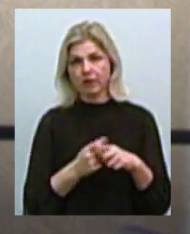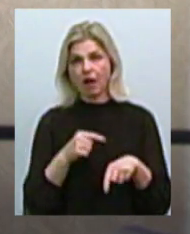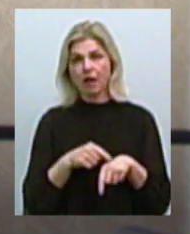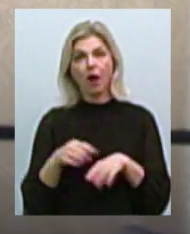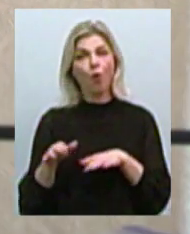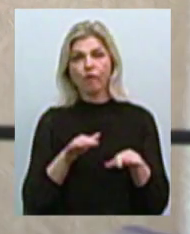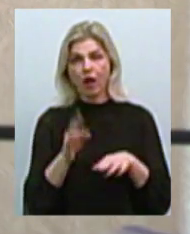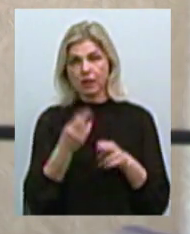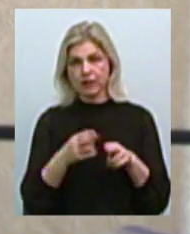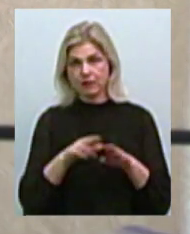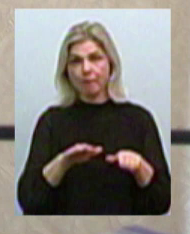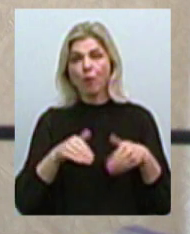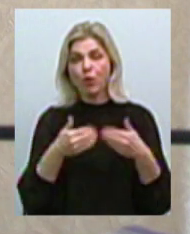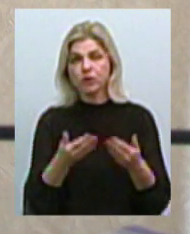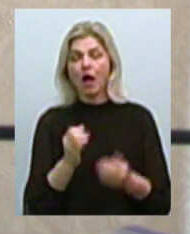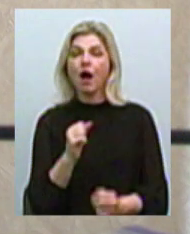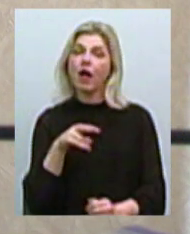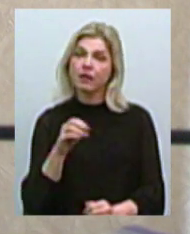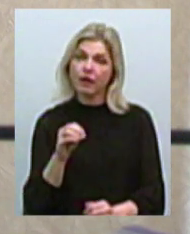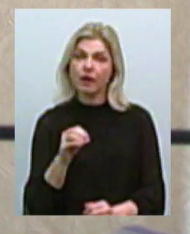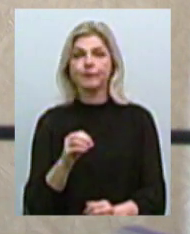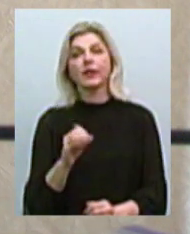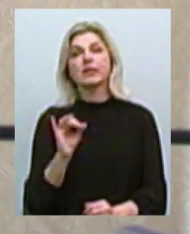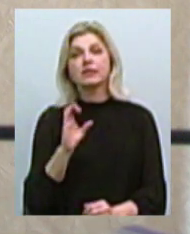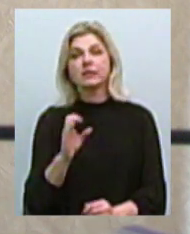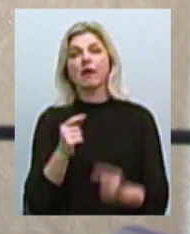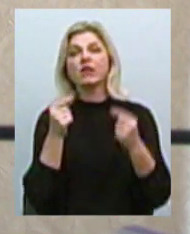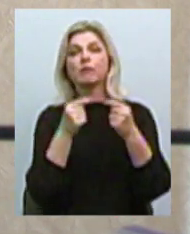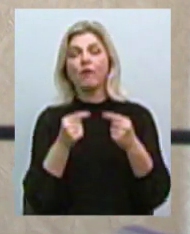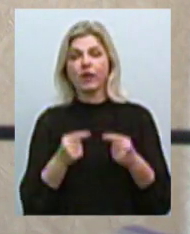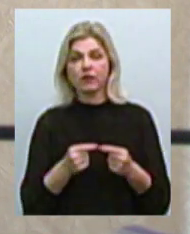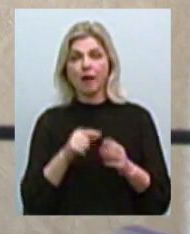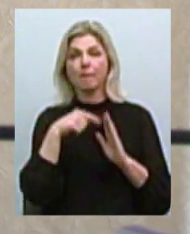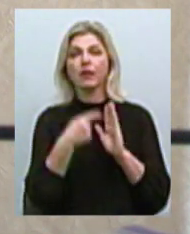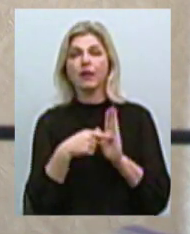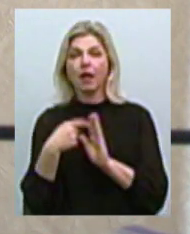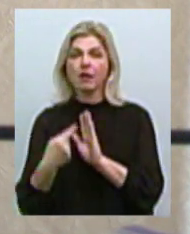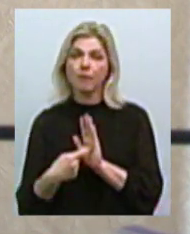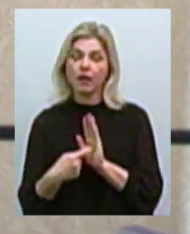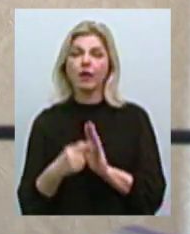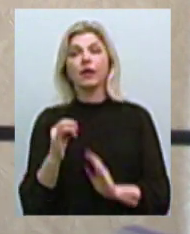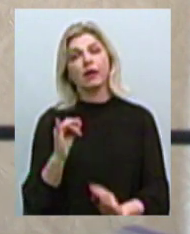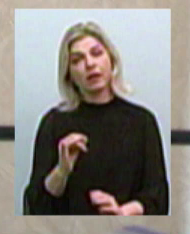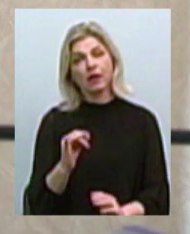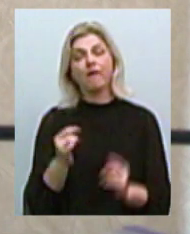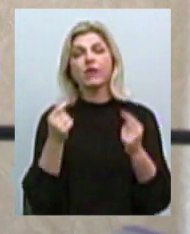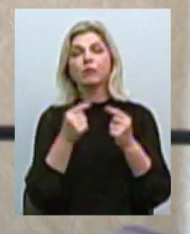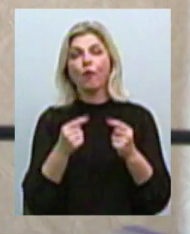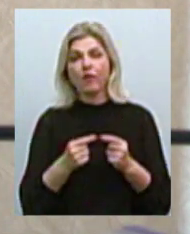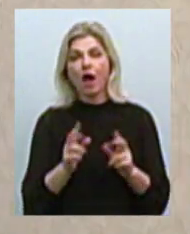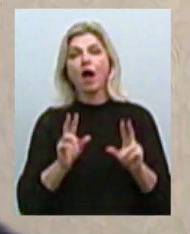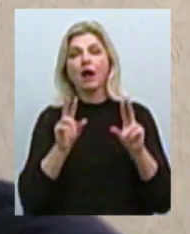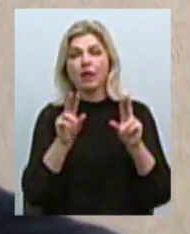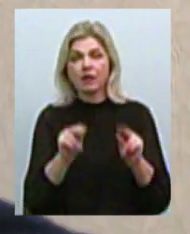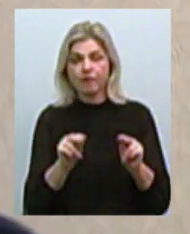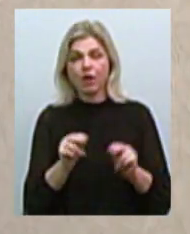відреагували на цю пропозицію, але з відповідними питаннями і відповідними